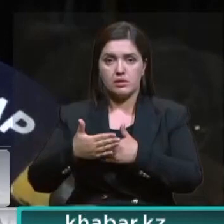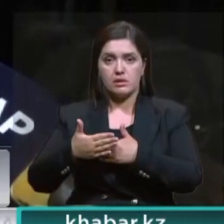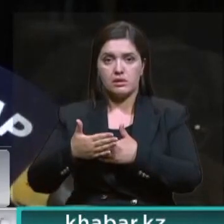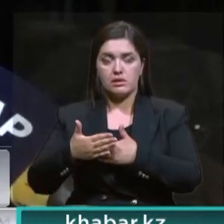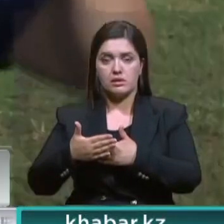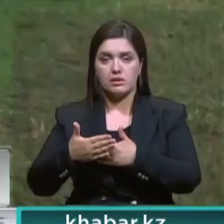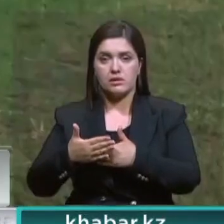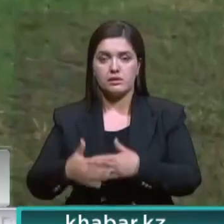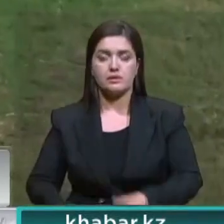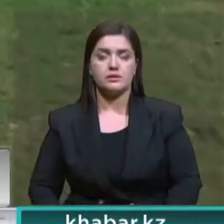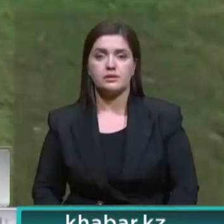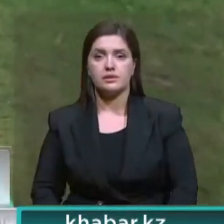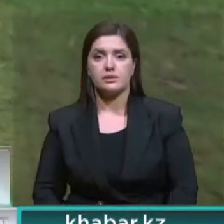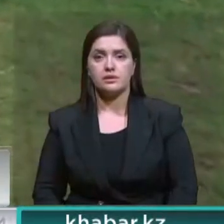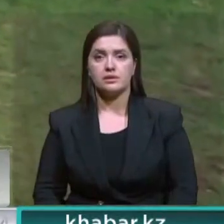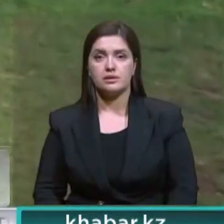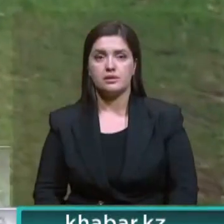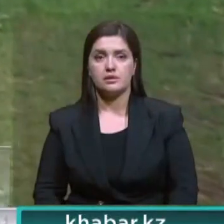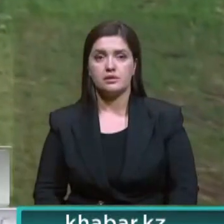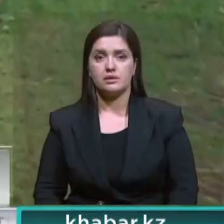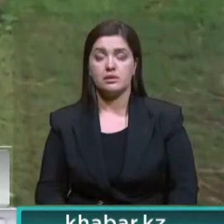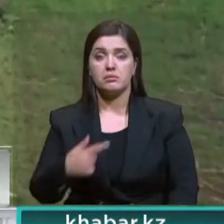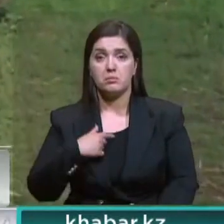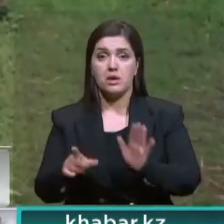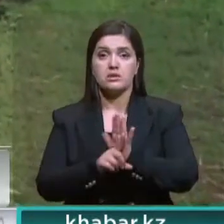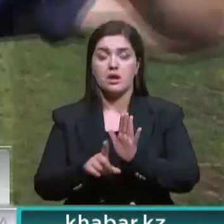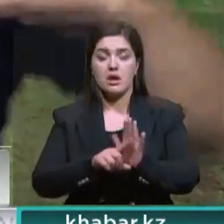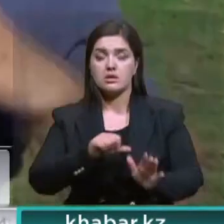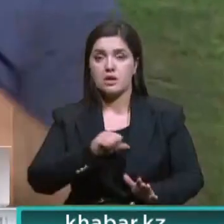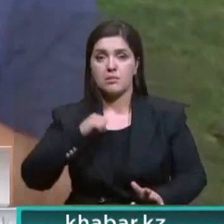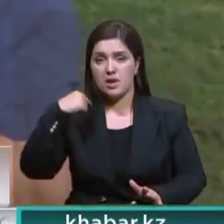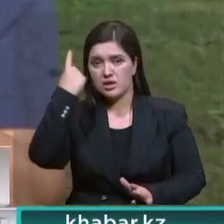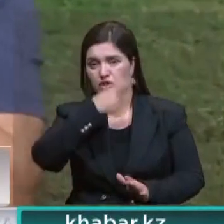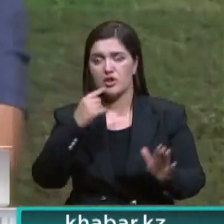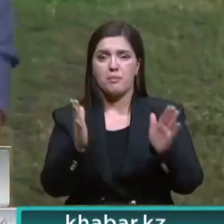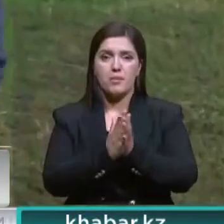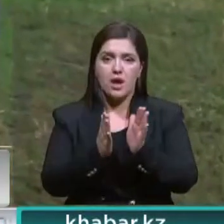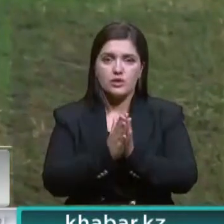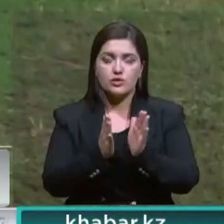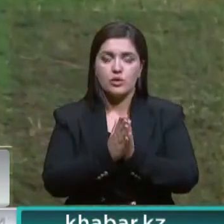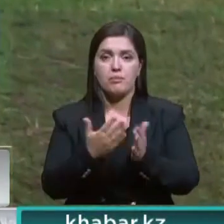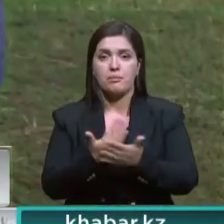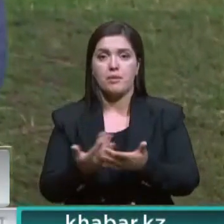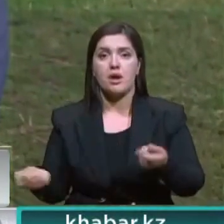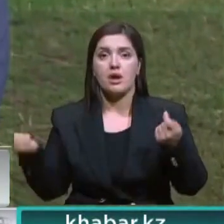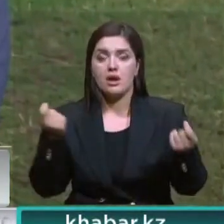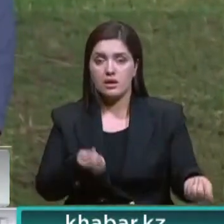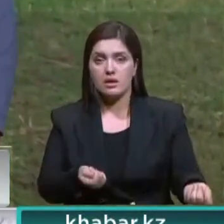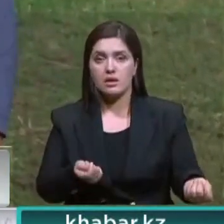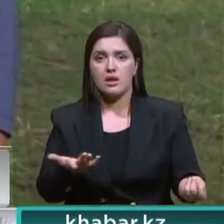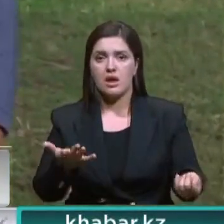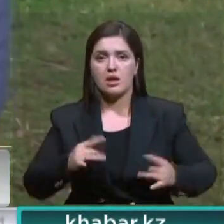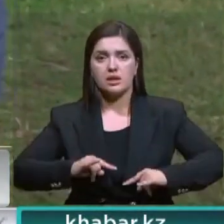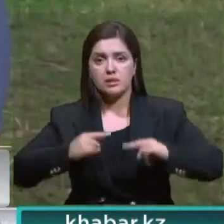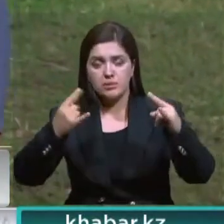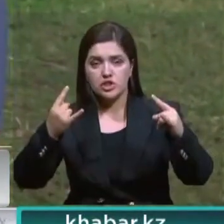надо заваливать. Ходим вот сюда, вот на пятак, я сам вот лично хожу, и прошу ребят привезти, например, бой, там кирпича,